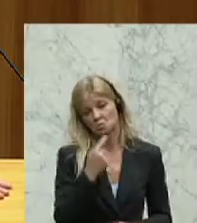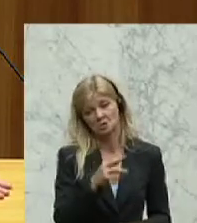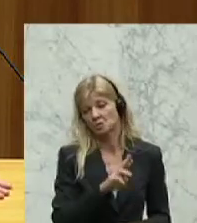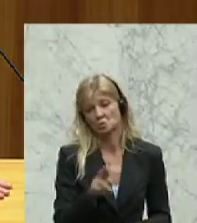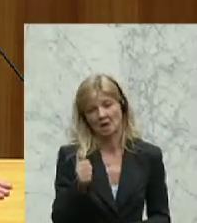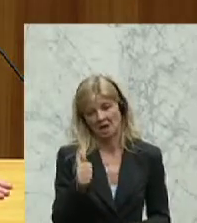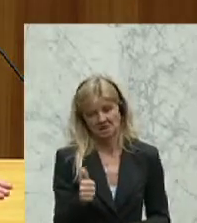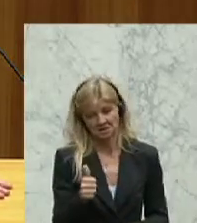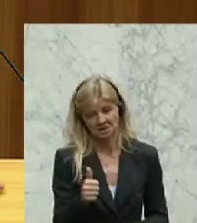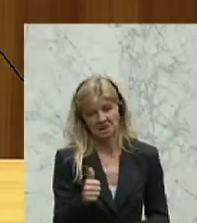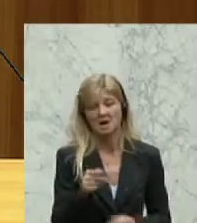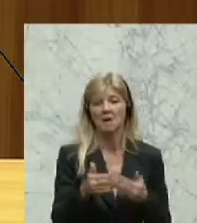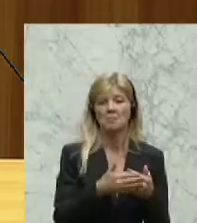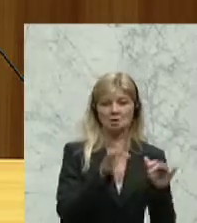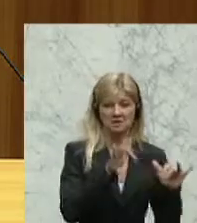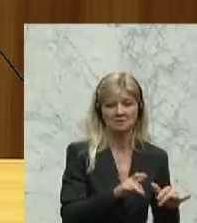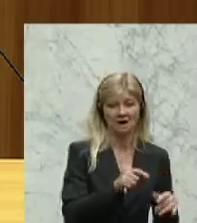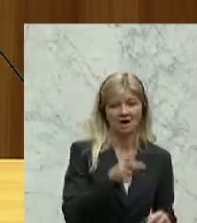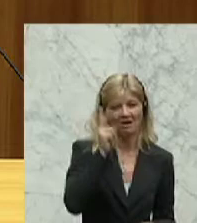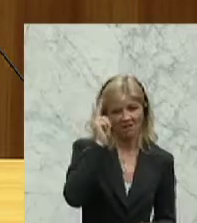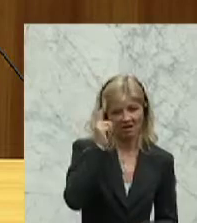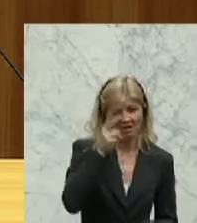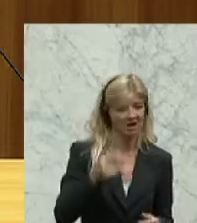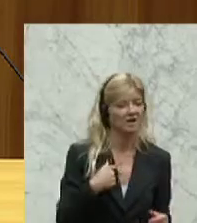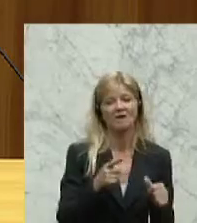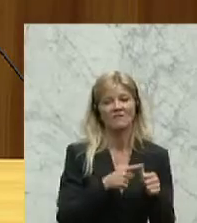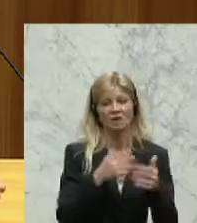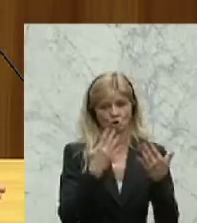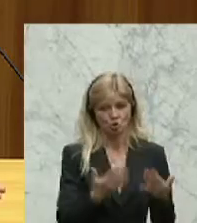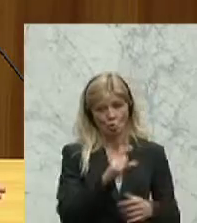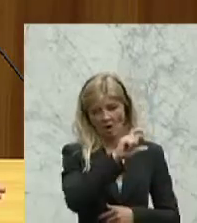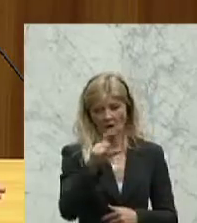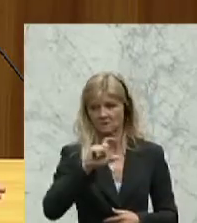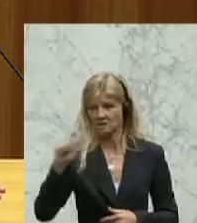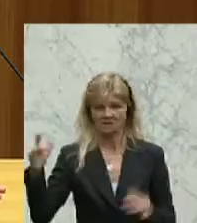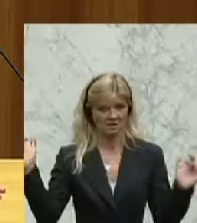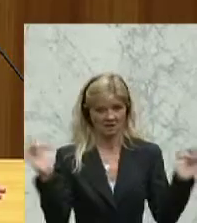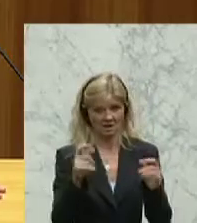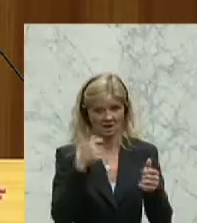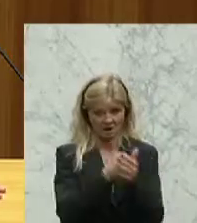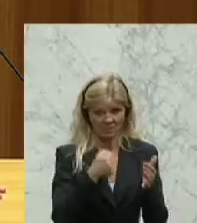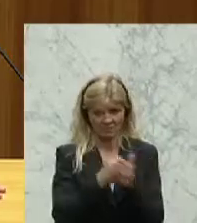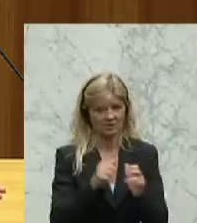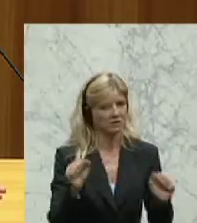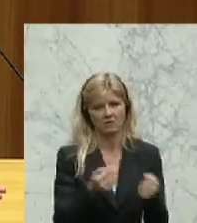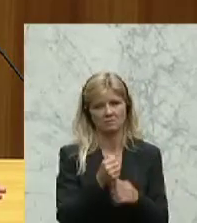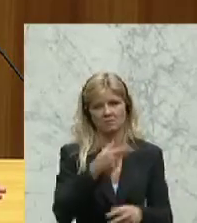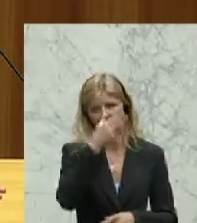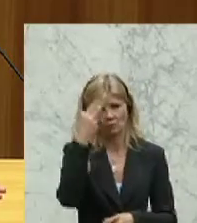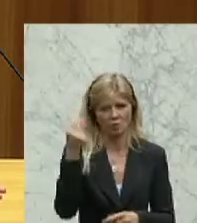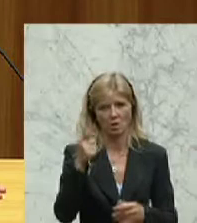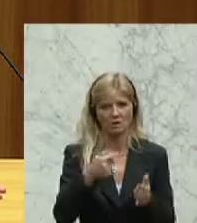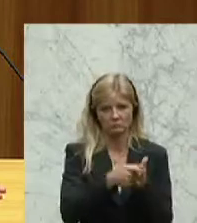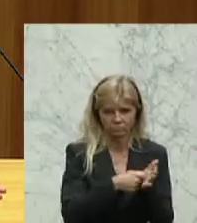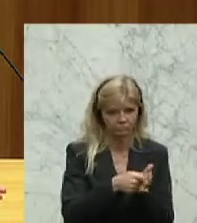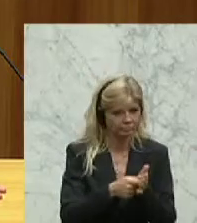volkswirtschaft nicht zu sanieren und die französische bevölkerung hatte unlängst bei der eu wahl gerade den sozialdemokraten nicht